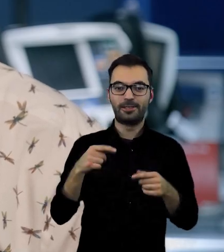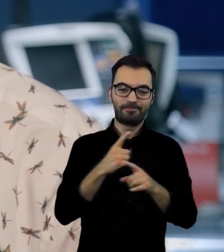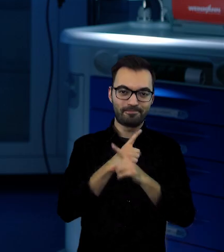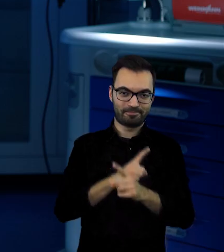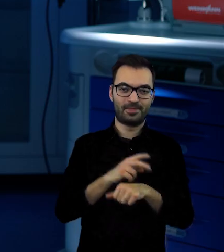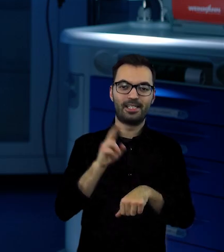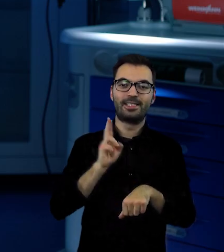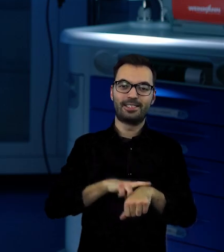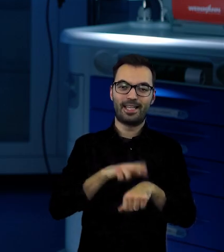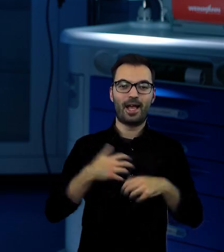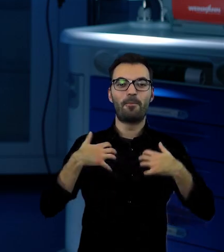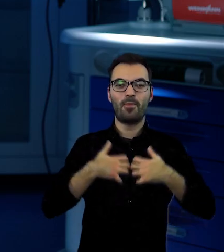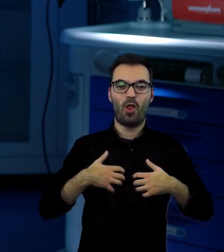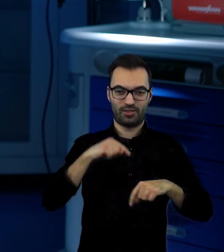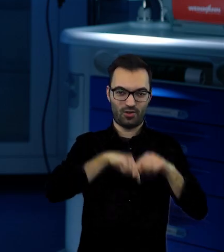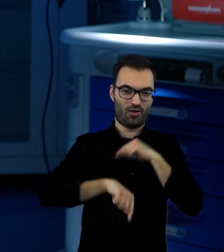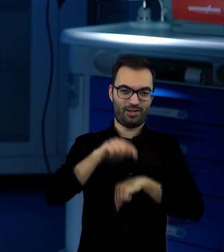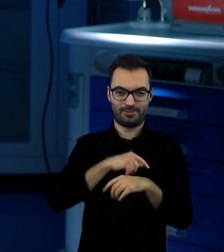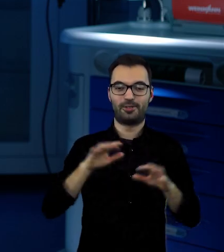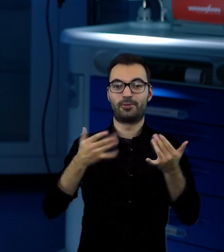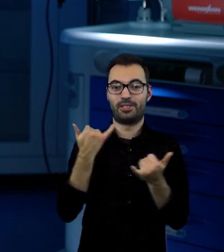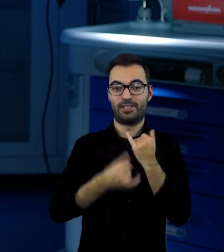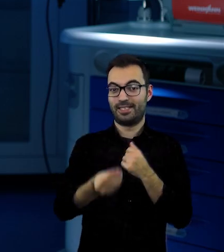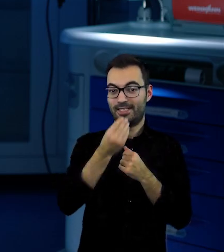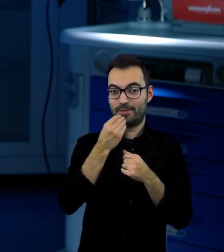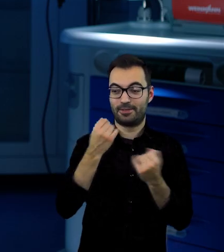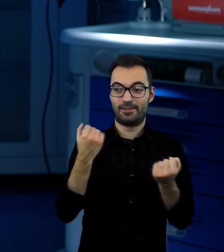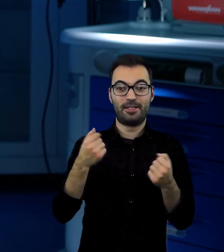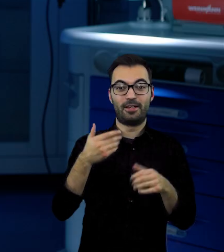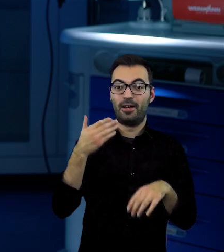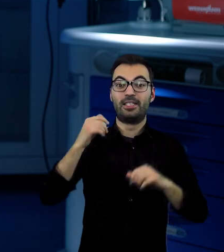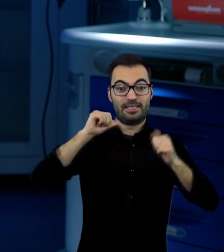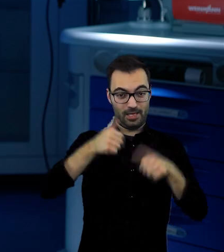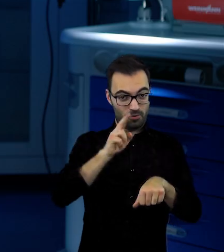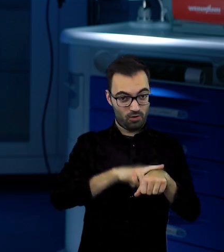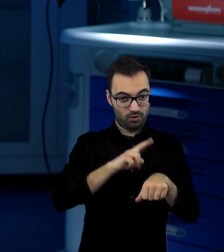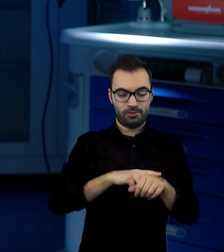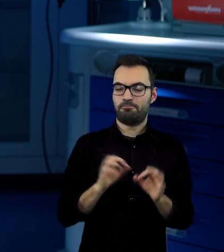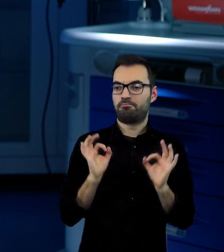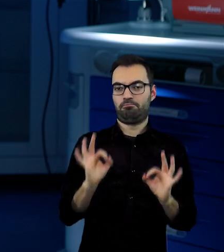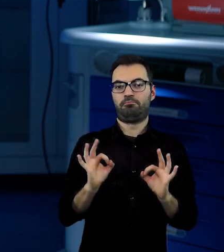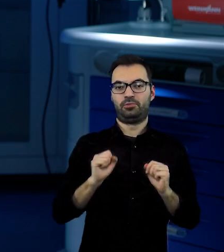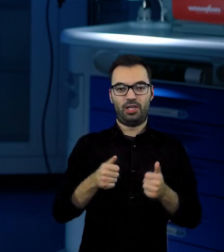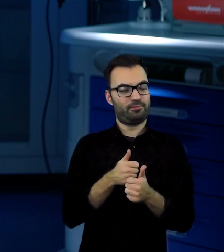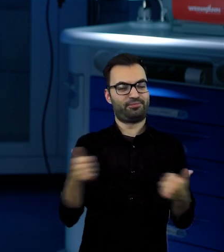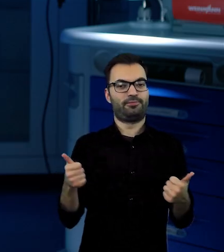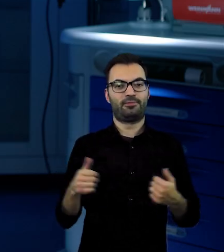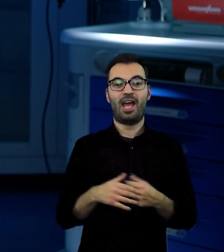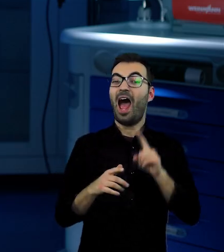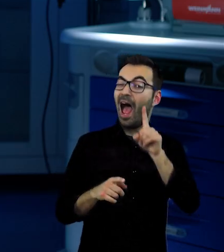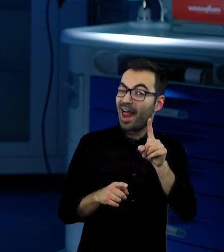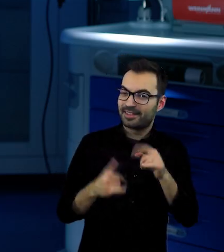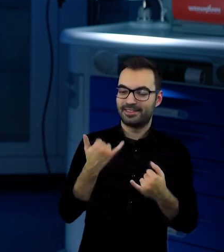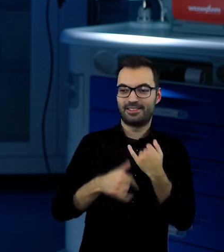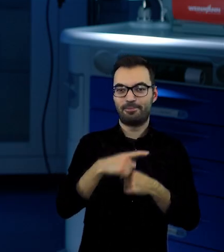jelitowym. Ważne jest nie tylko co jemy, ale i kiedy to robimy. Nasz układ pokarmowy działa zgodnie z zegarem biologicznym